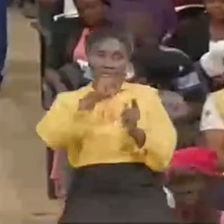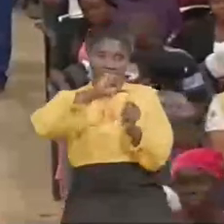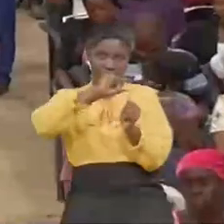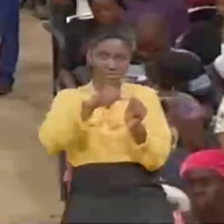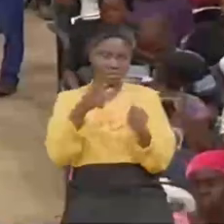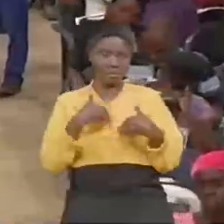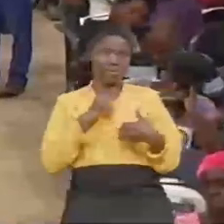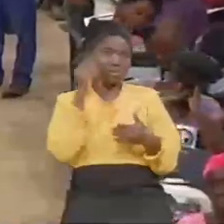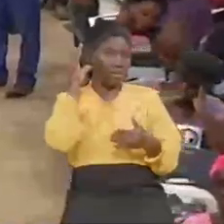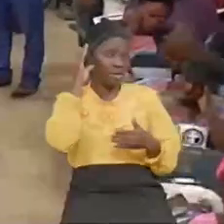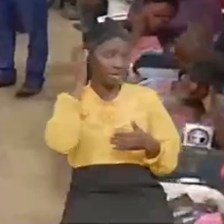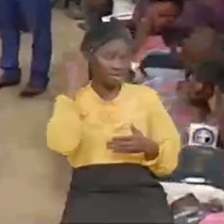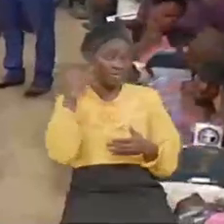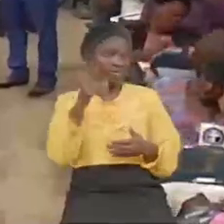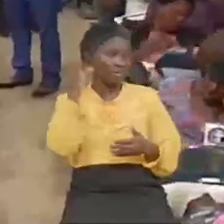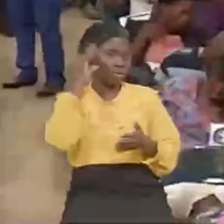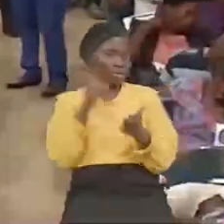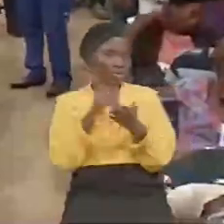tu l'entendras parler dans ta vie.